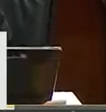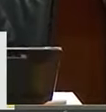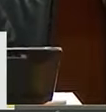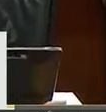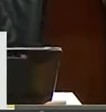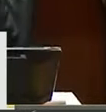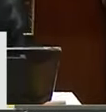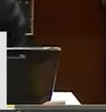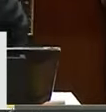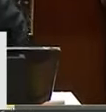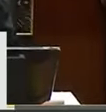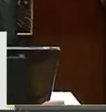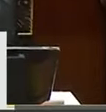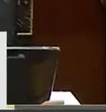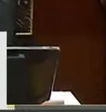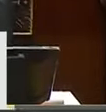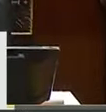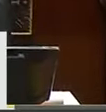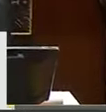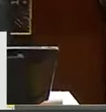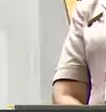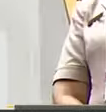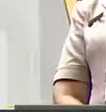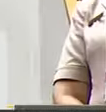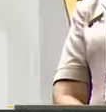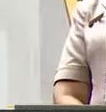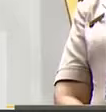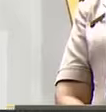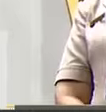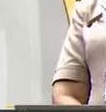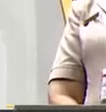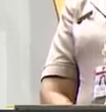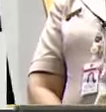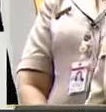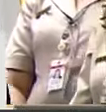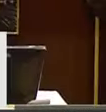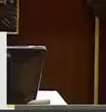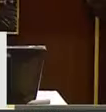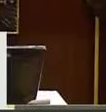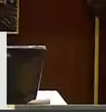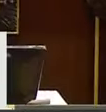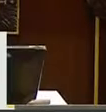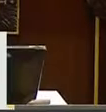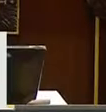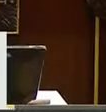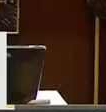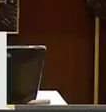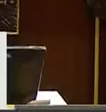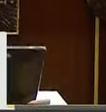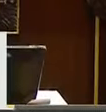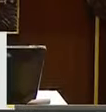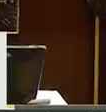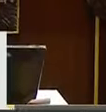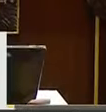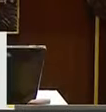101นายเจตศิระธารานนท์ พลเอกประยุทธ์จันทร์โอชาครับ 102นายเจนนำ